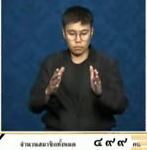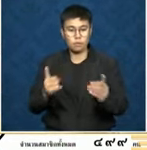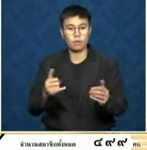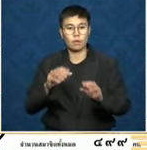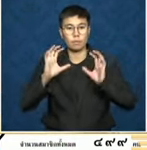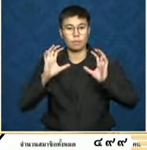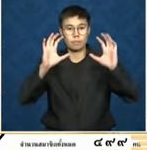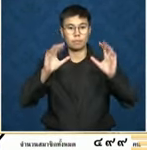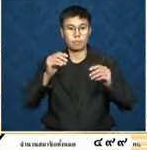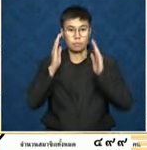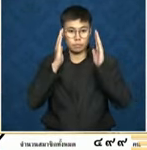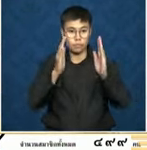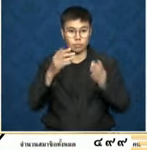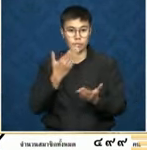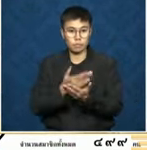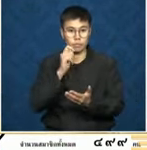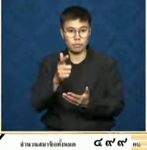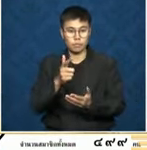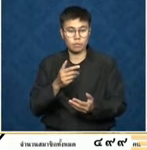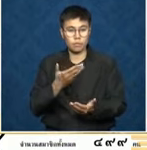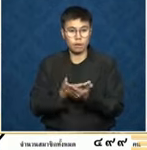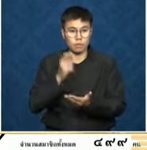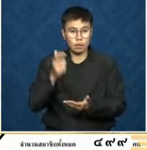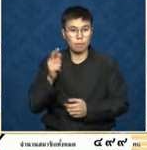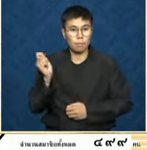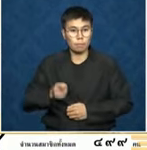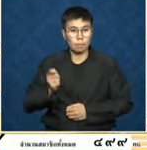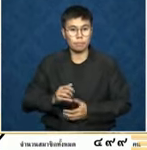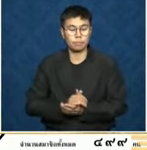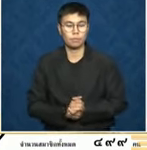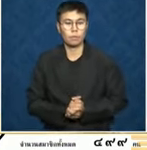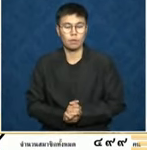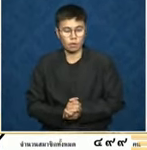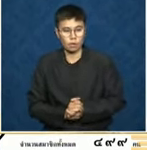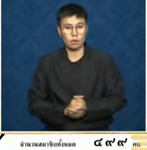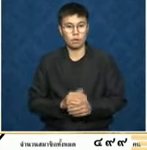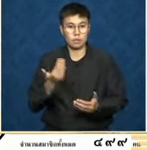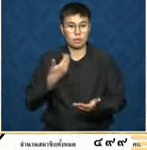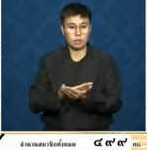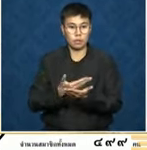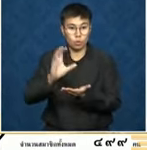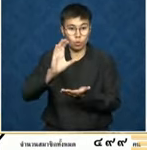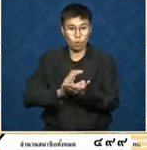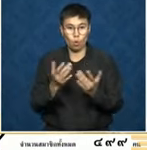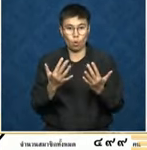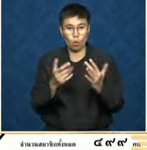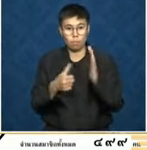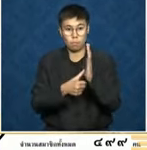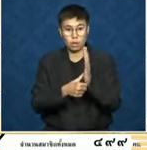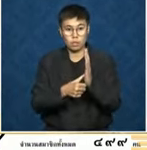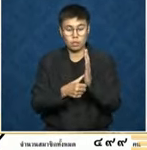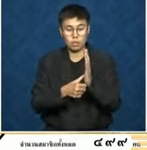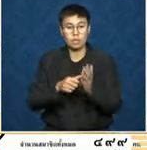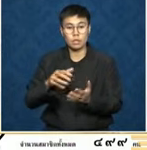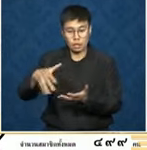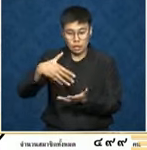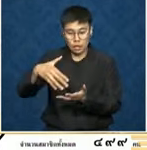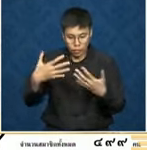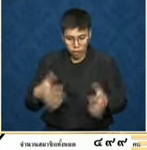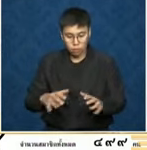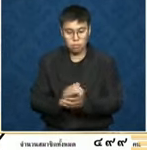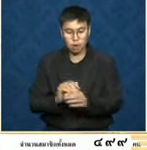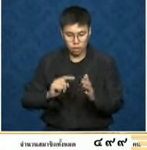ฐก็จะมุ่งแต่ค่าใช้จ่ายที่เป็นรายจ่ายประจำนะครับแต่ในงบลงทุนเนี่ยจะต้องรอเก็บภาษีก่อนแล้วเราเก็บภาษีเดือนไหนภา